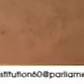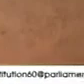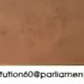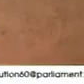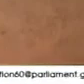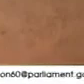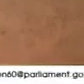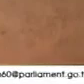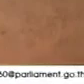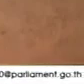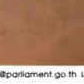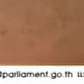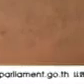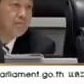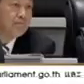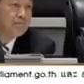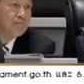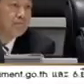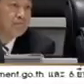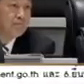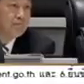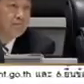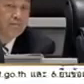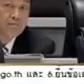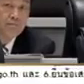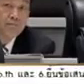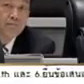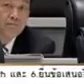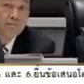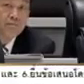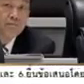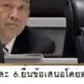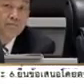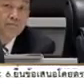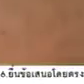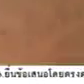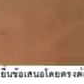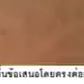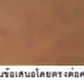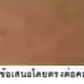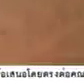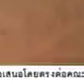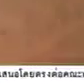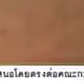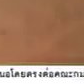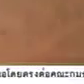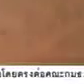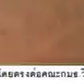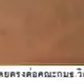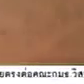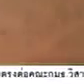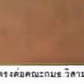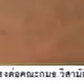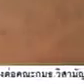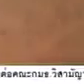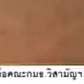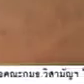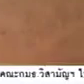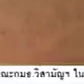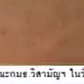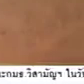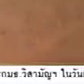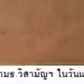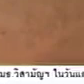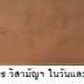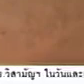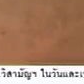าท่านจะพูดถึงปมถวายสัตว์นี่ท่านจะอภิปรายลงในเชิงลึกหรือท่านจะเกริ่นพอประมาณถ้าท่าน